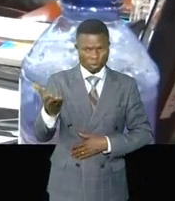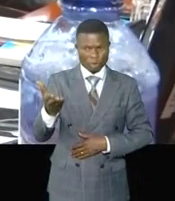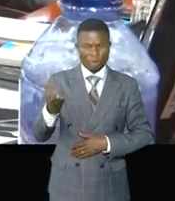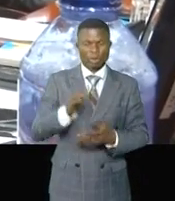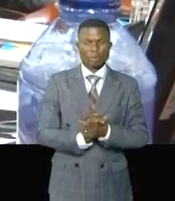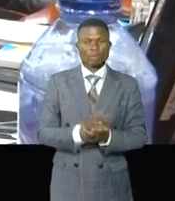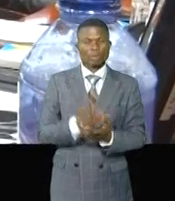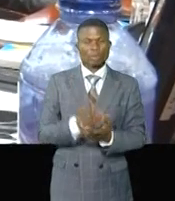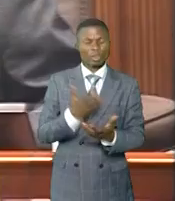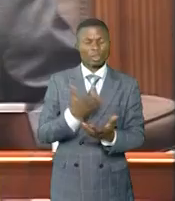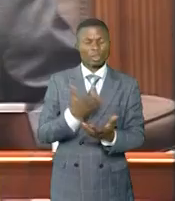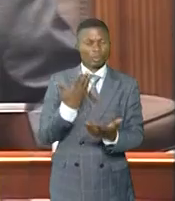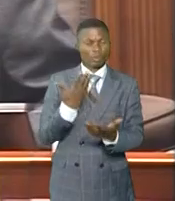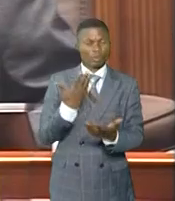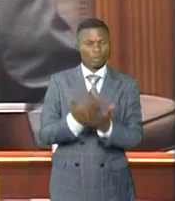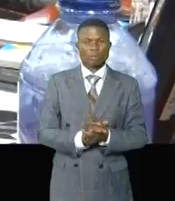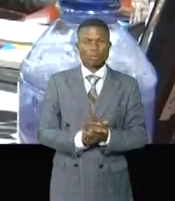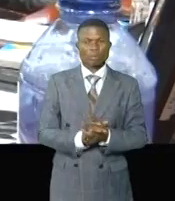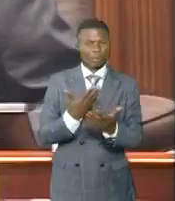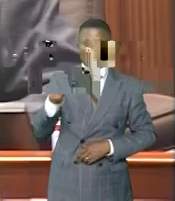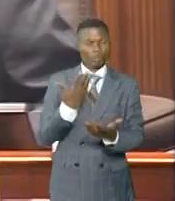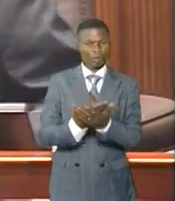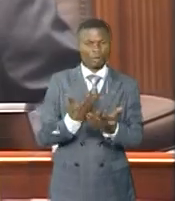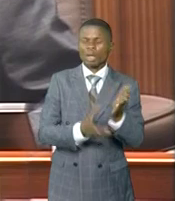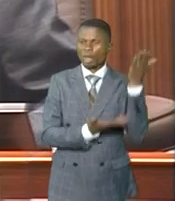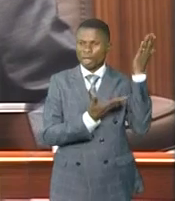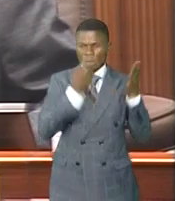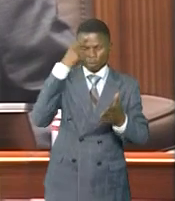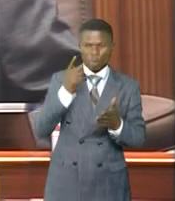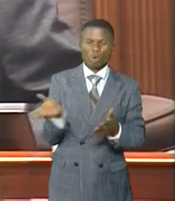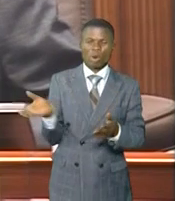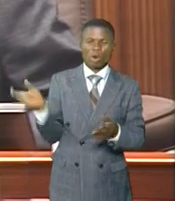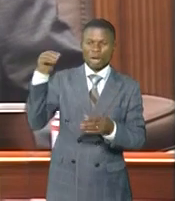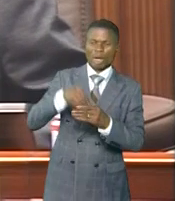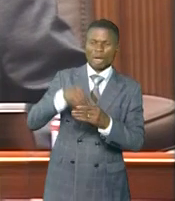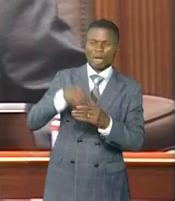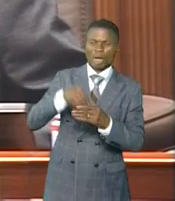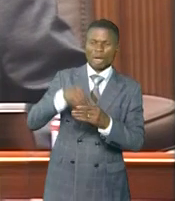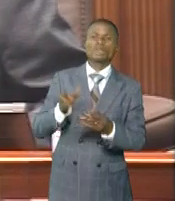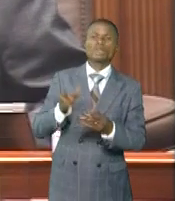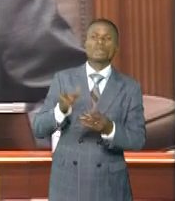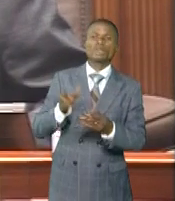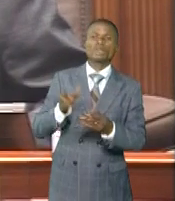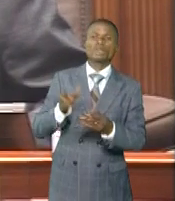la ratification des lois pour l'intégration régionale. Et ce,